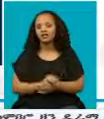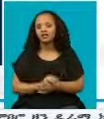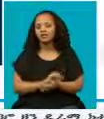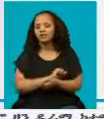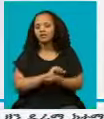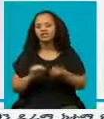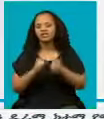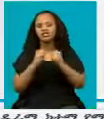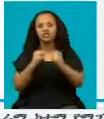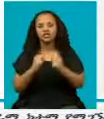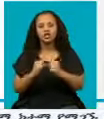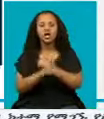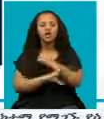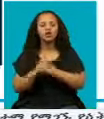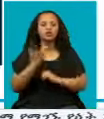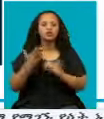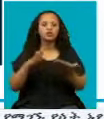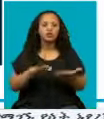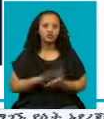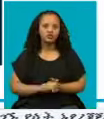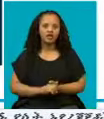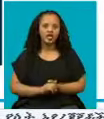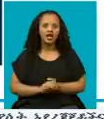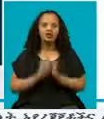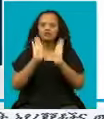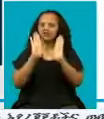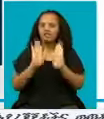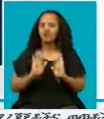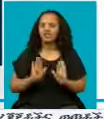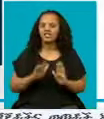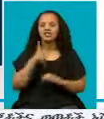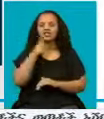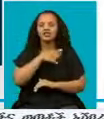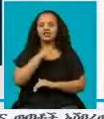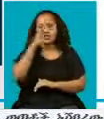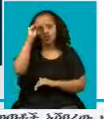መደምሰስ የቻለ ለሀገሩ ክብር የሚሞት አስደማሚ ሴትና ወንድ ያሉት ሀገር ነው።